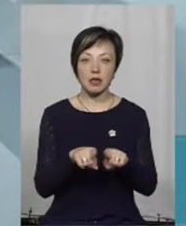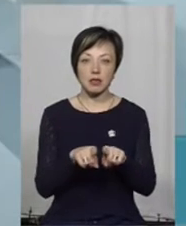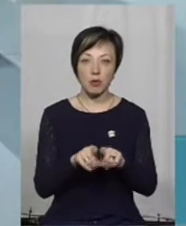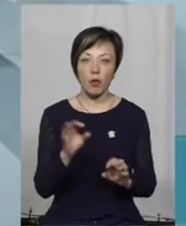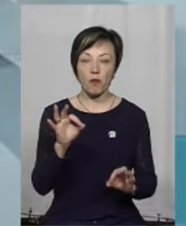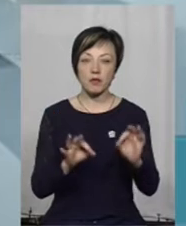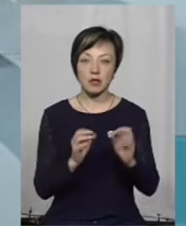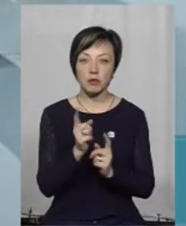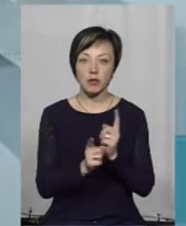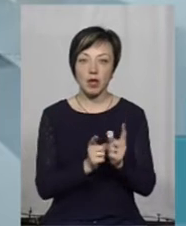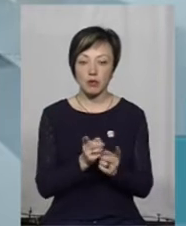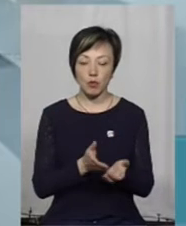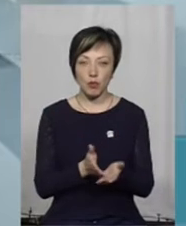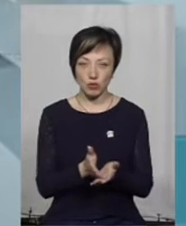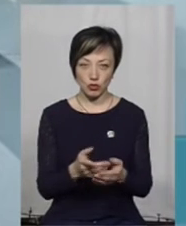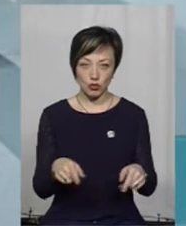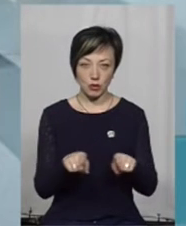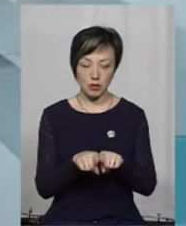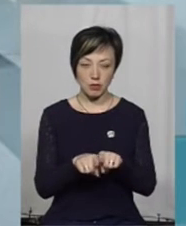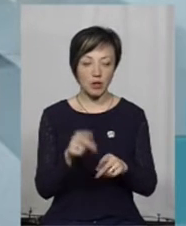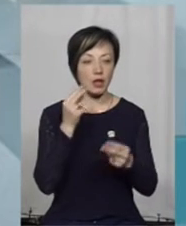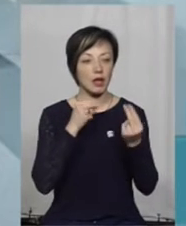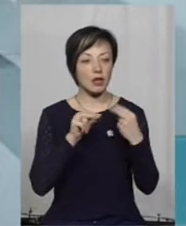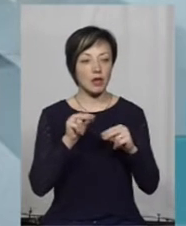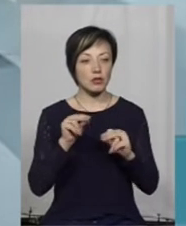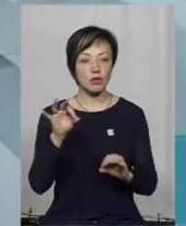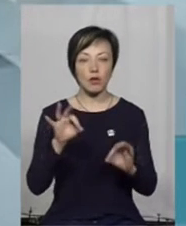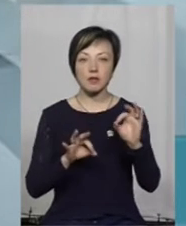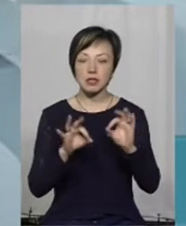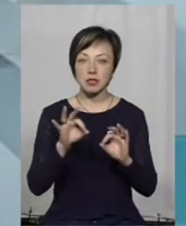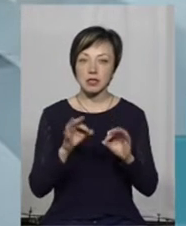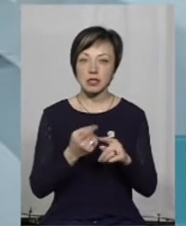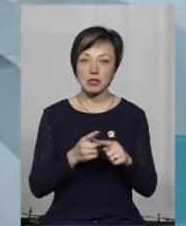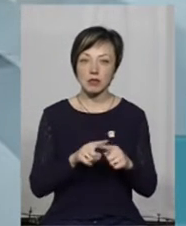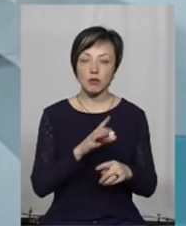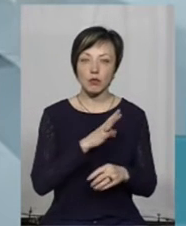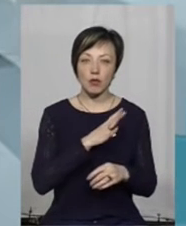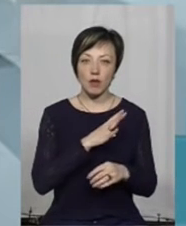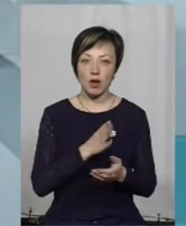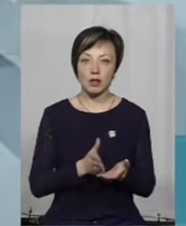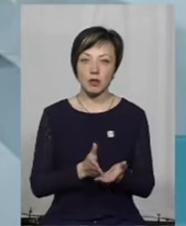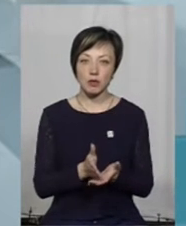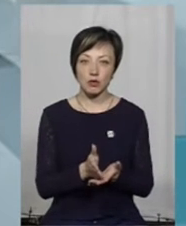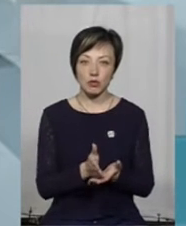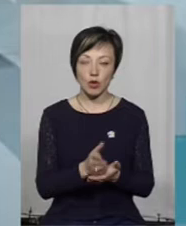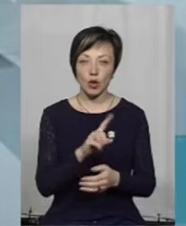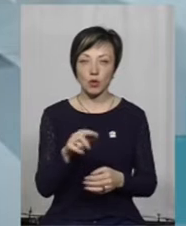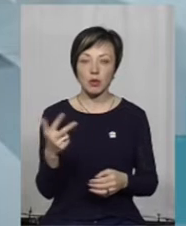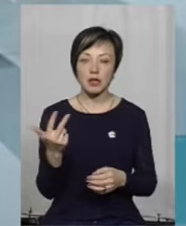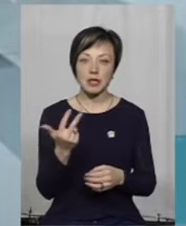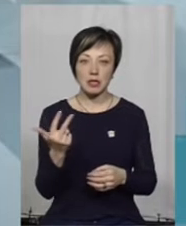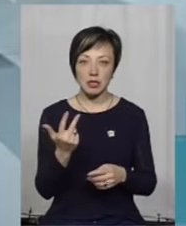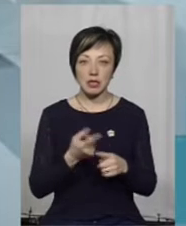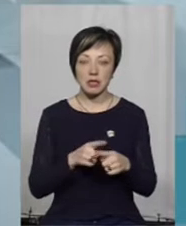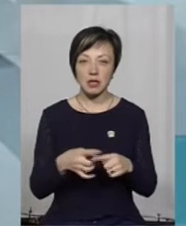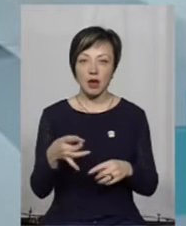саме коефіцієнт міняється і по маршрутну. Найкращий коефіцієнт співвідношення це був на маршруті номер 3,